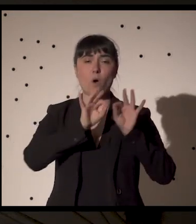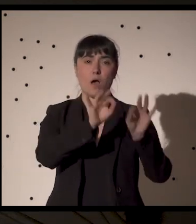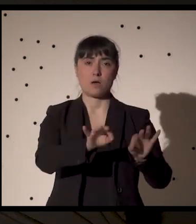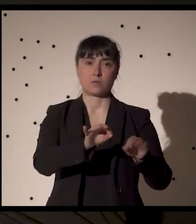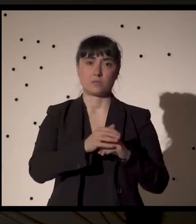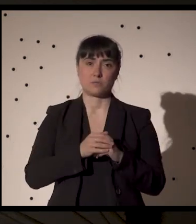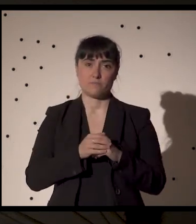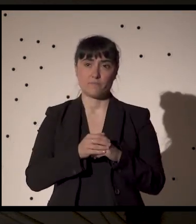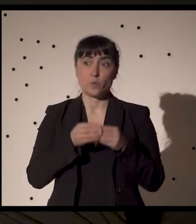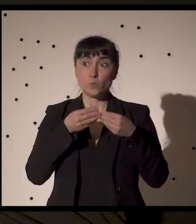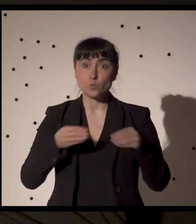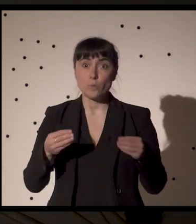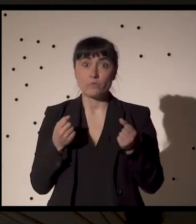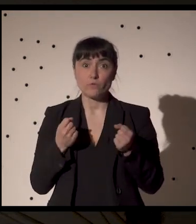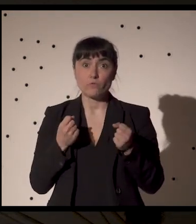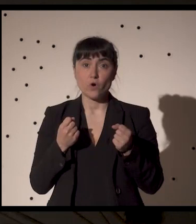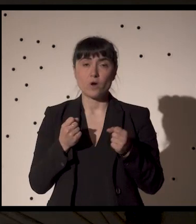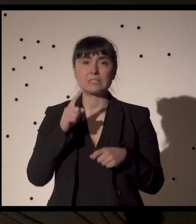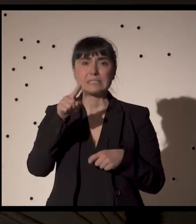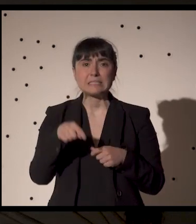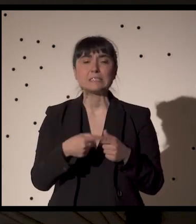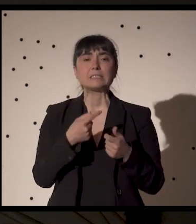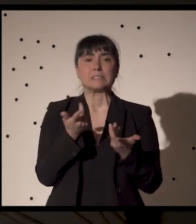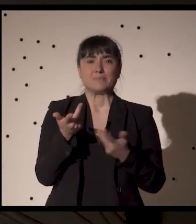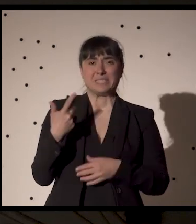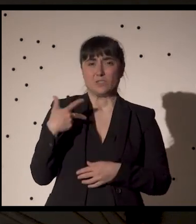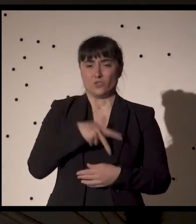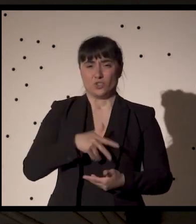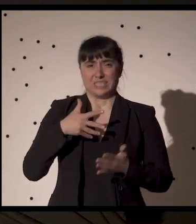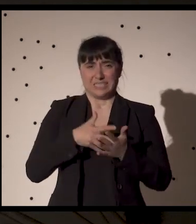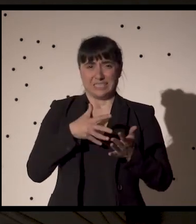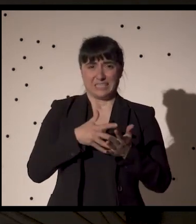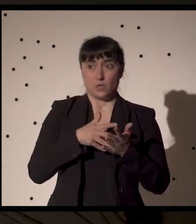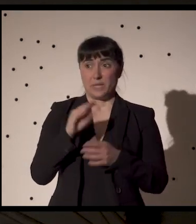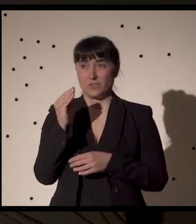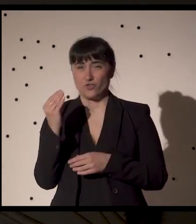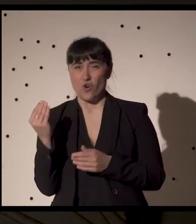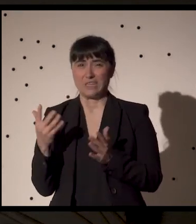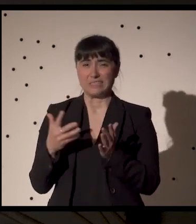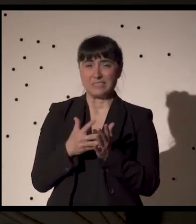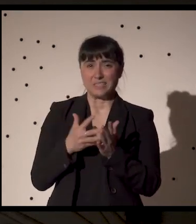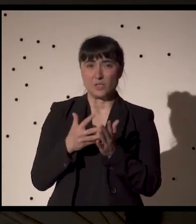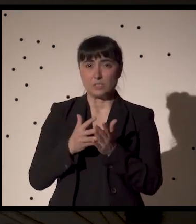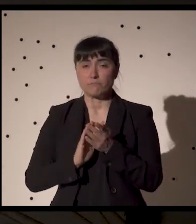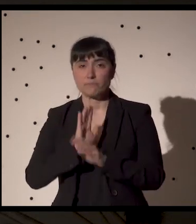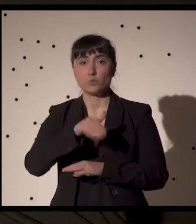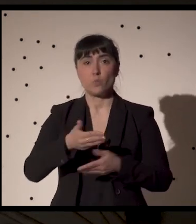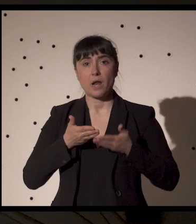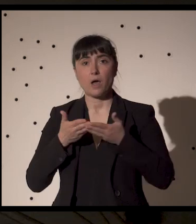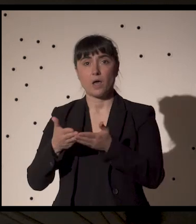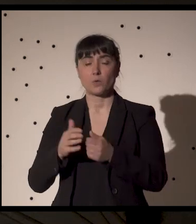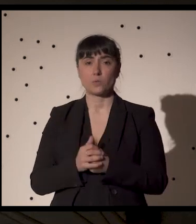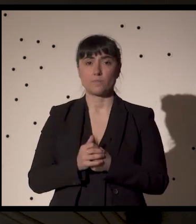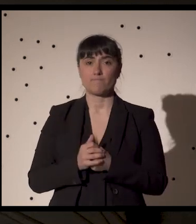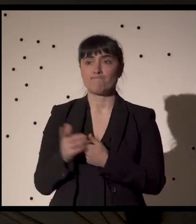un grosso strumento per contrastare il disagio sociale e soprattutto il disagio giovanile Come diceva il presidente abbiamo avuto tempi Bui